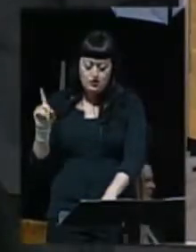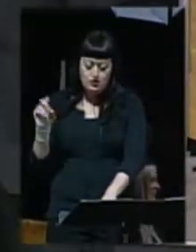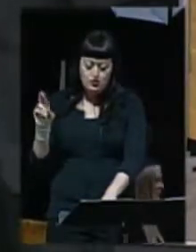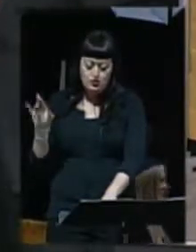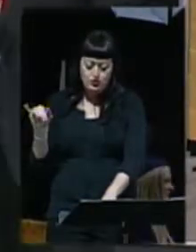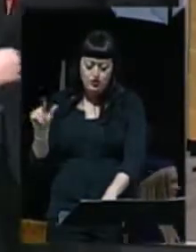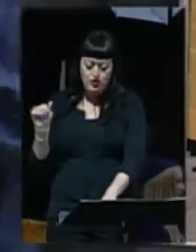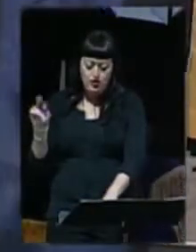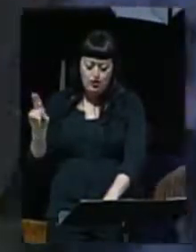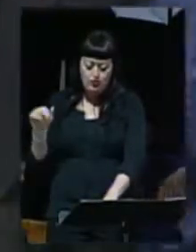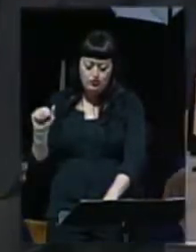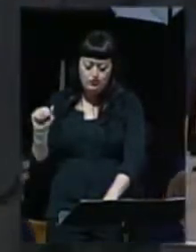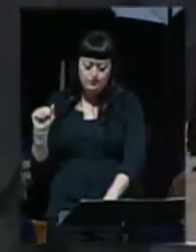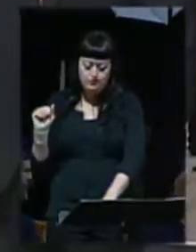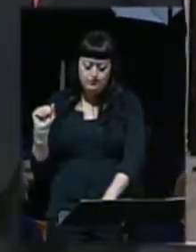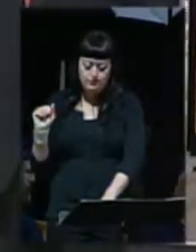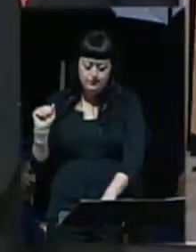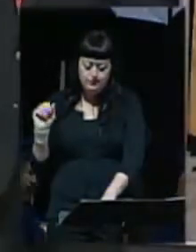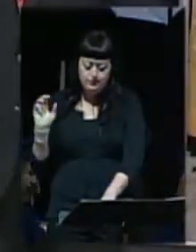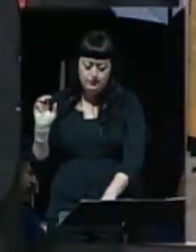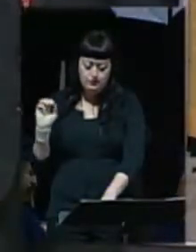Audrey Lau.